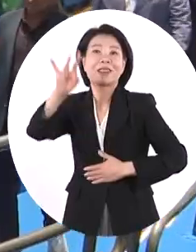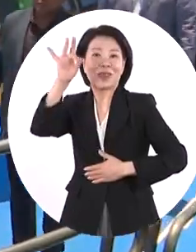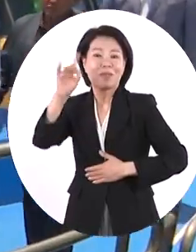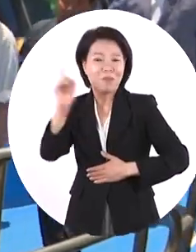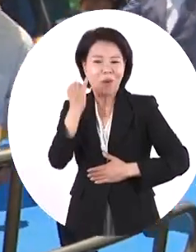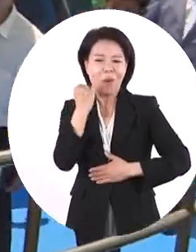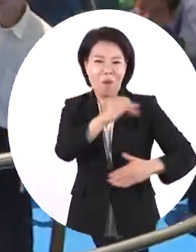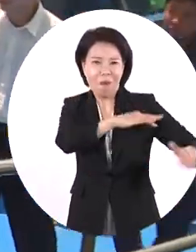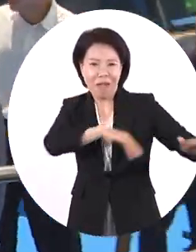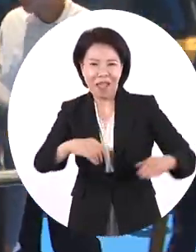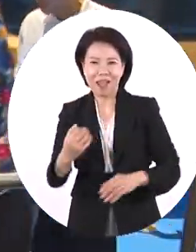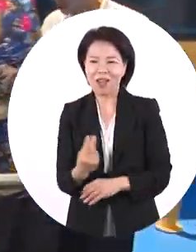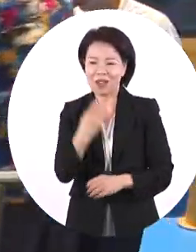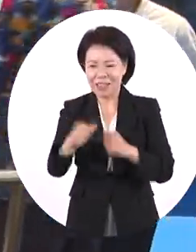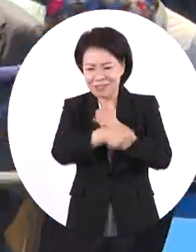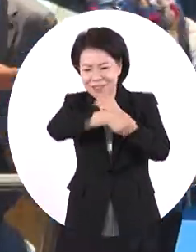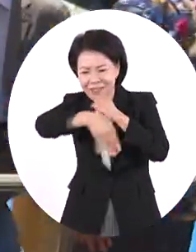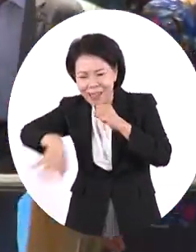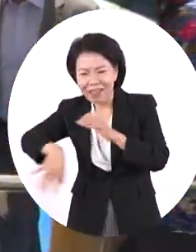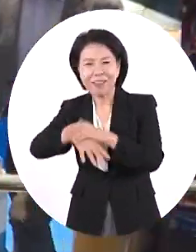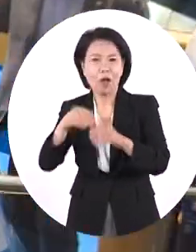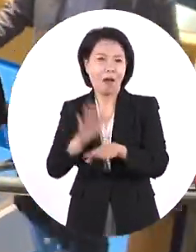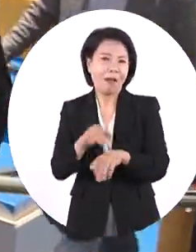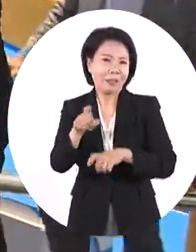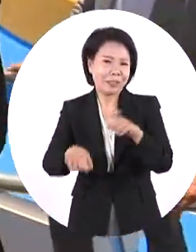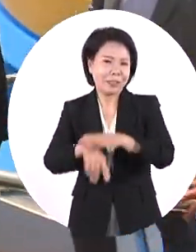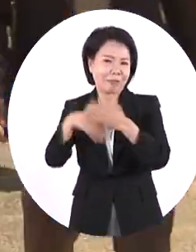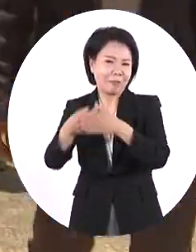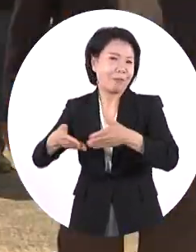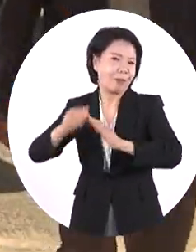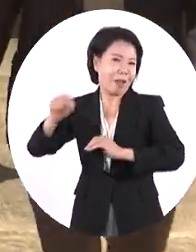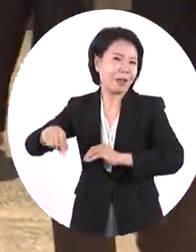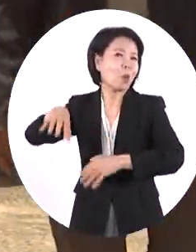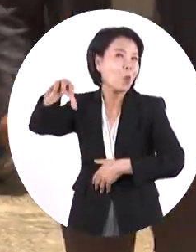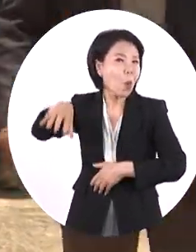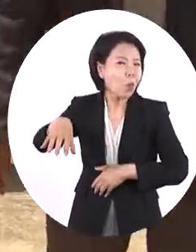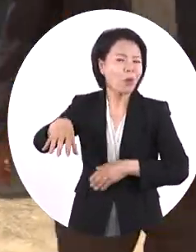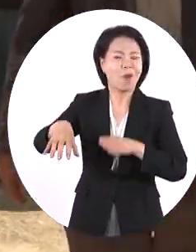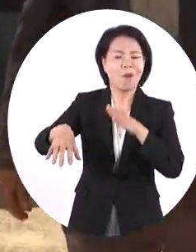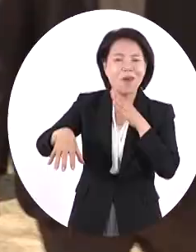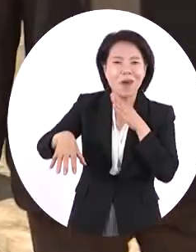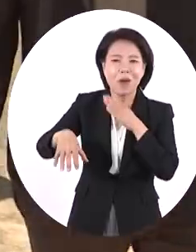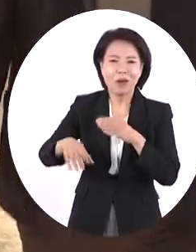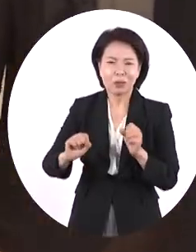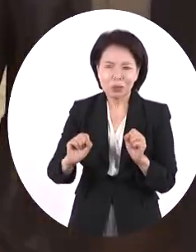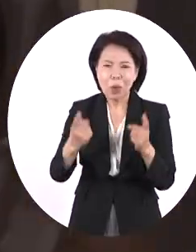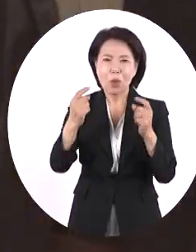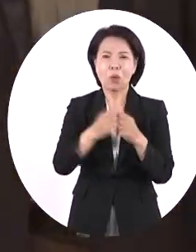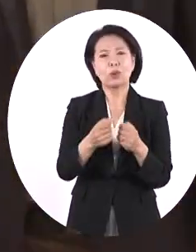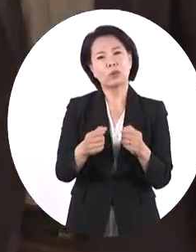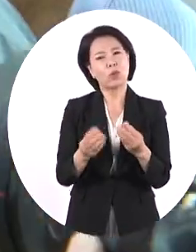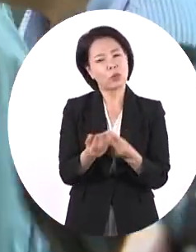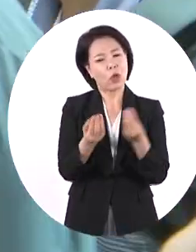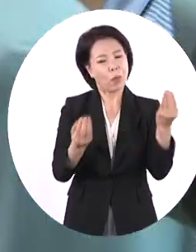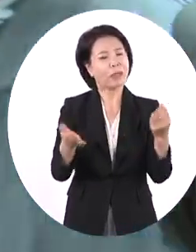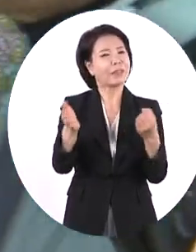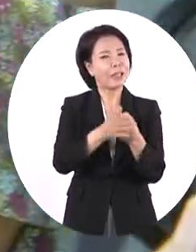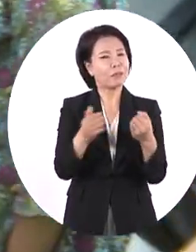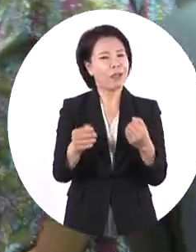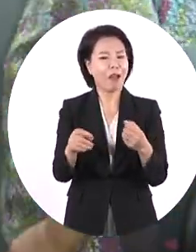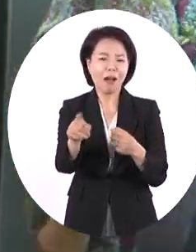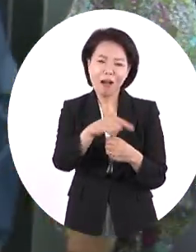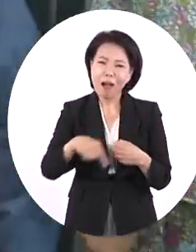방문지는 해양생태계 보호 철학이 자발적 실천으로 구현된 현장이면서 동시에 상대적으로 소외되기